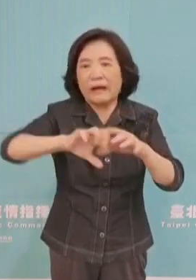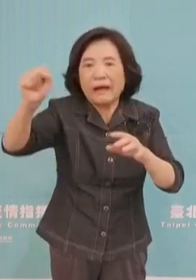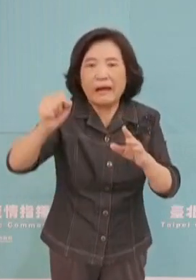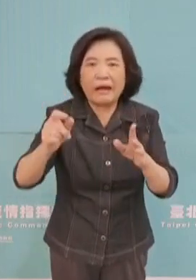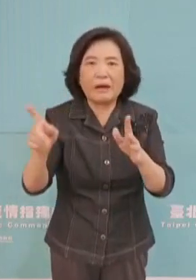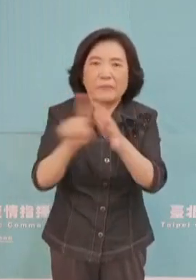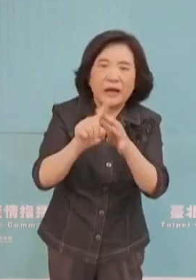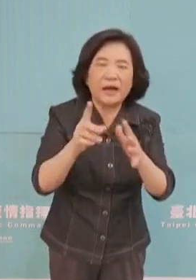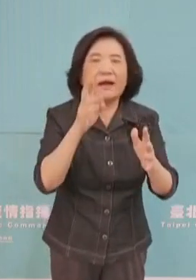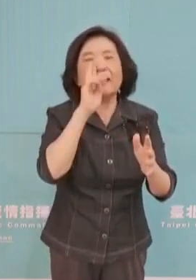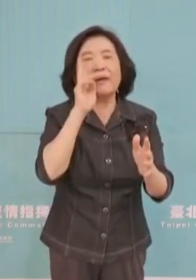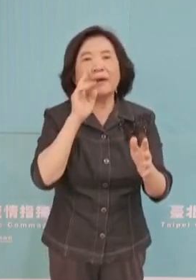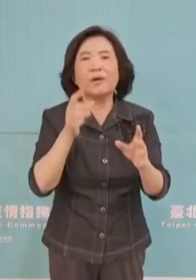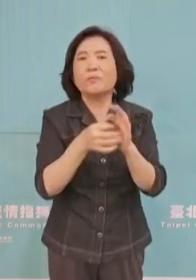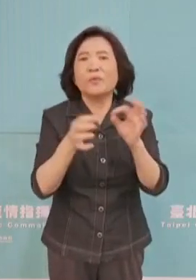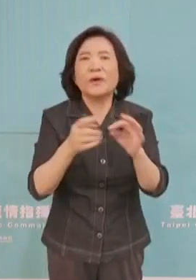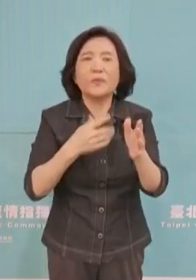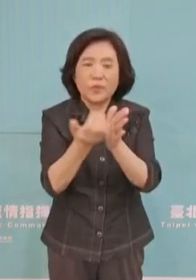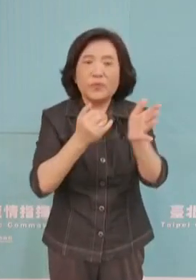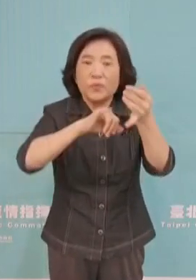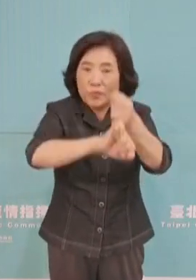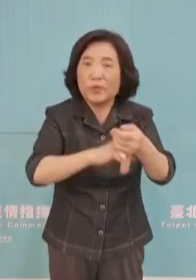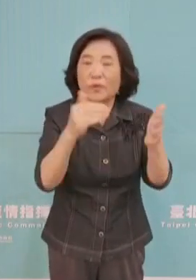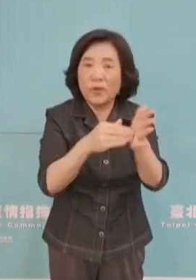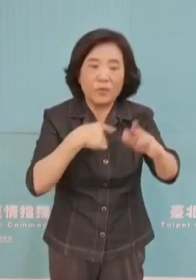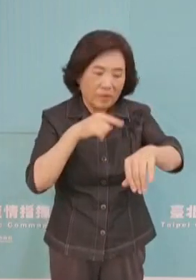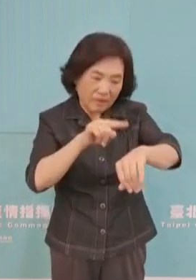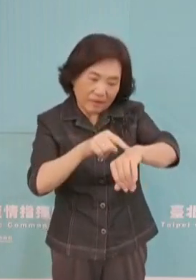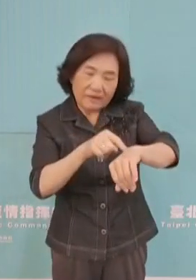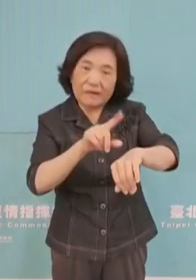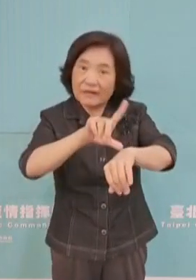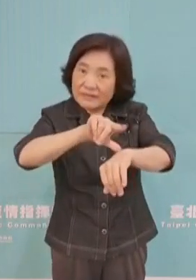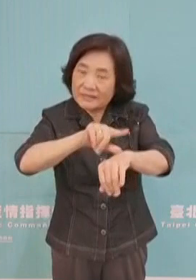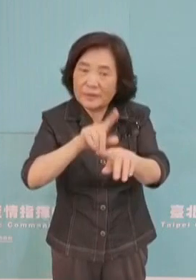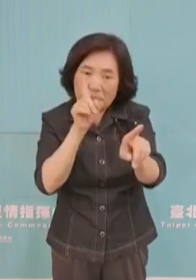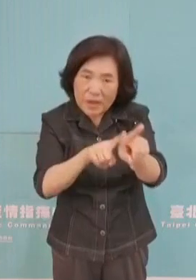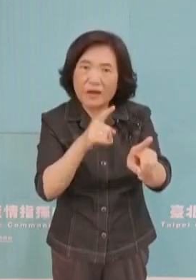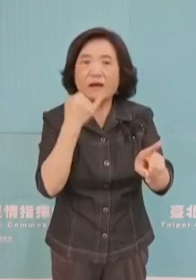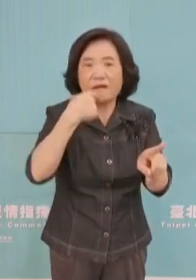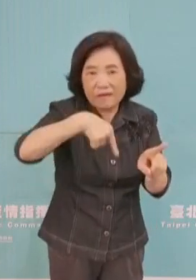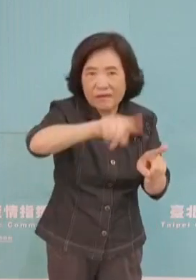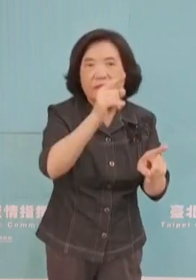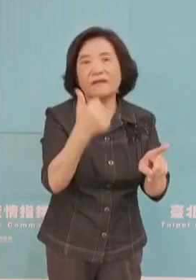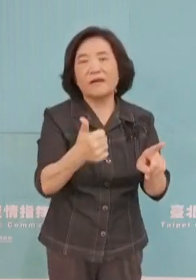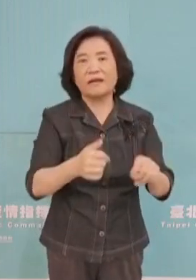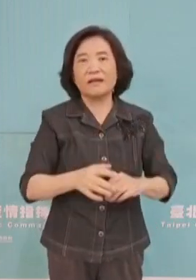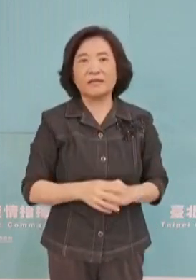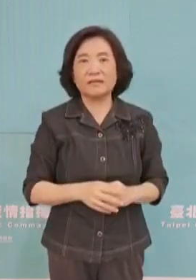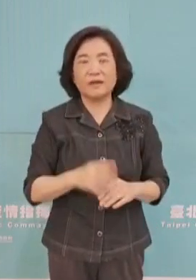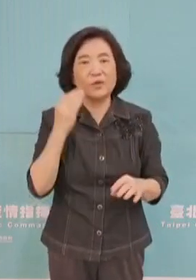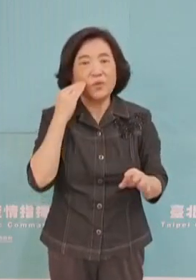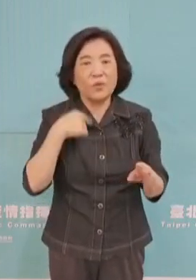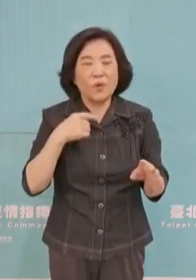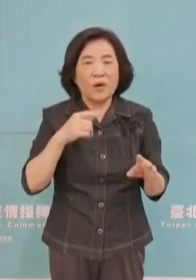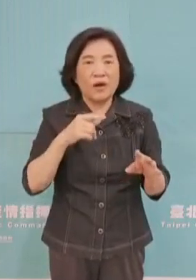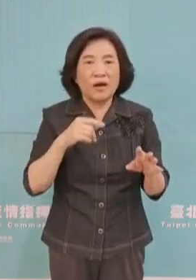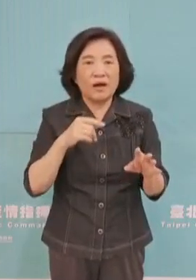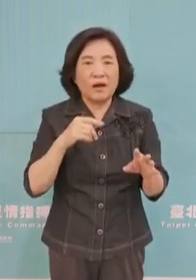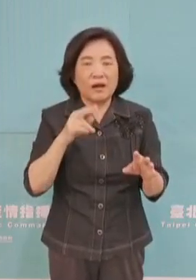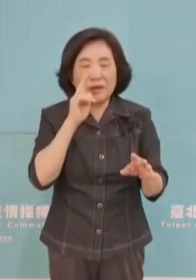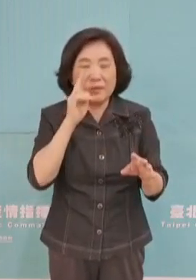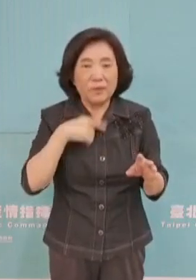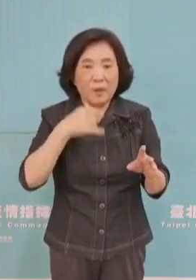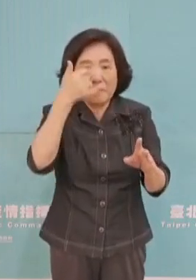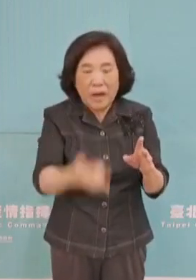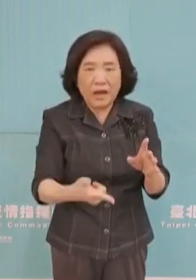在吼，那反正你有预约到的嘛，所以你就照时间来就好，你不用不会说哦太晚去哈，那就没有了，